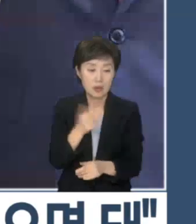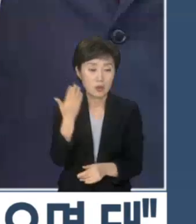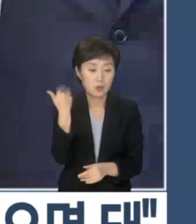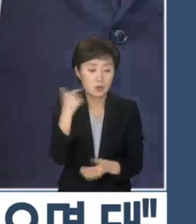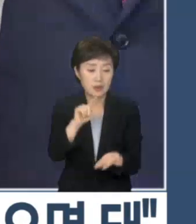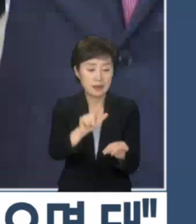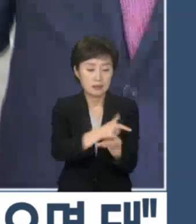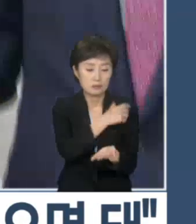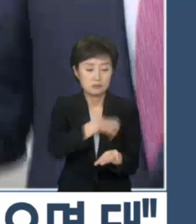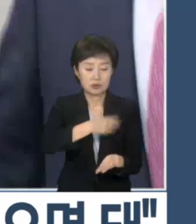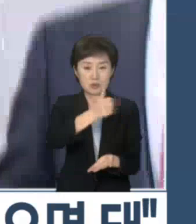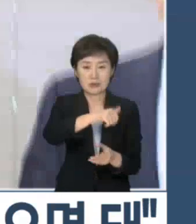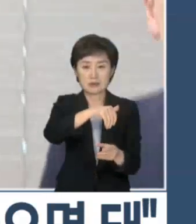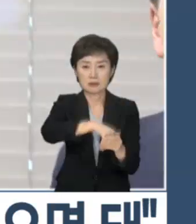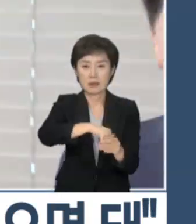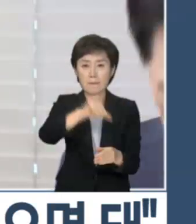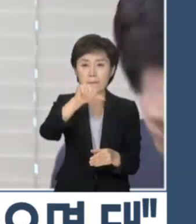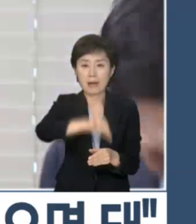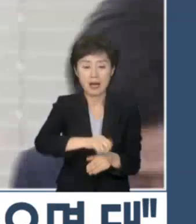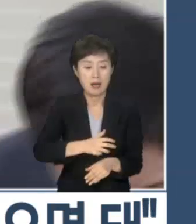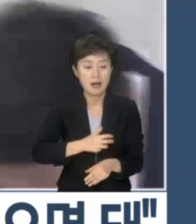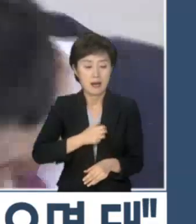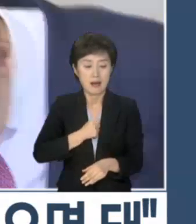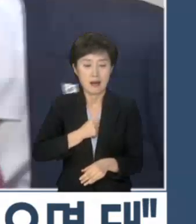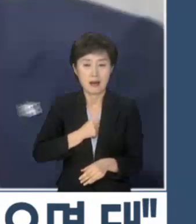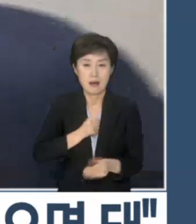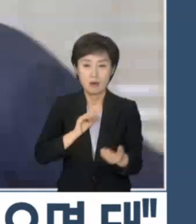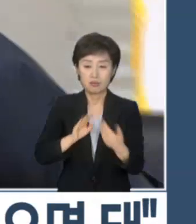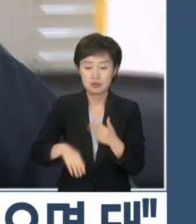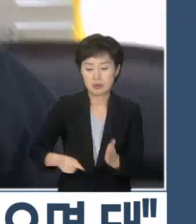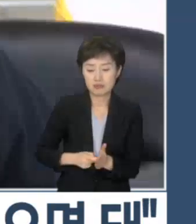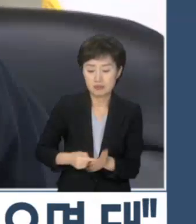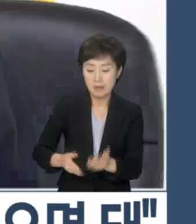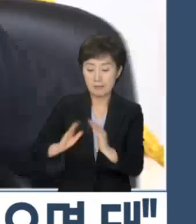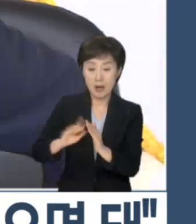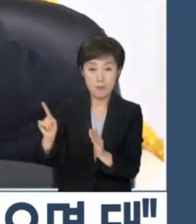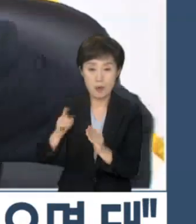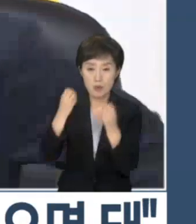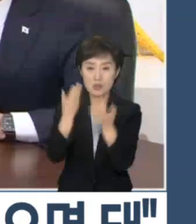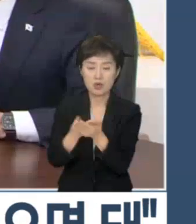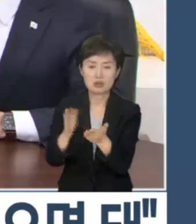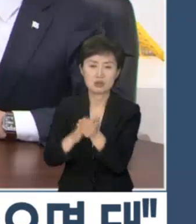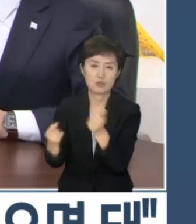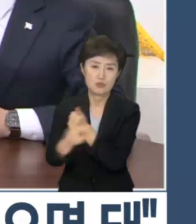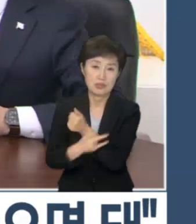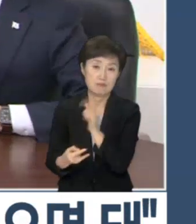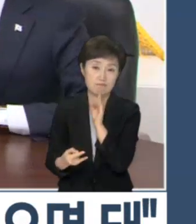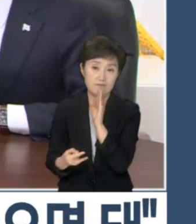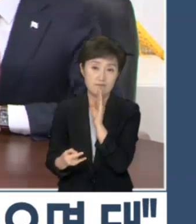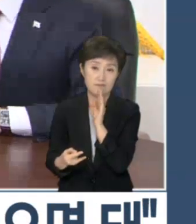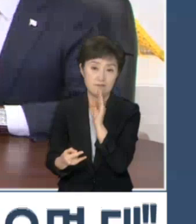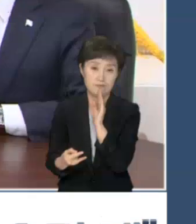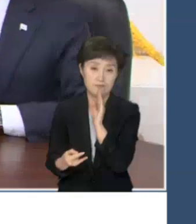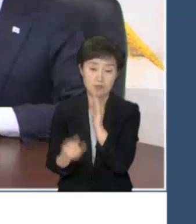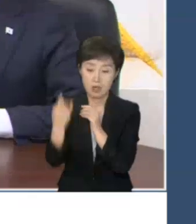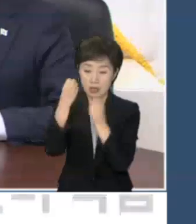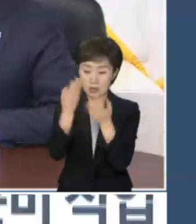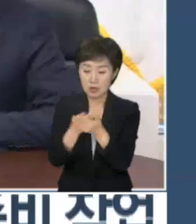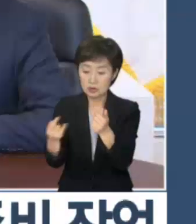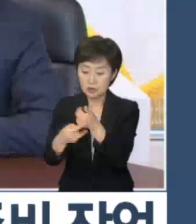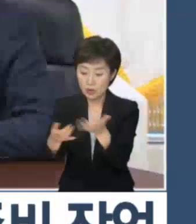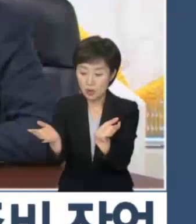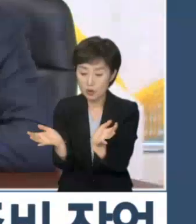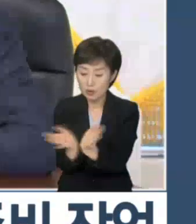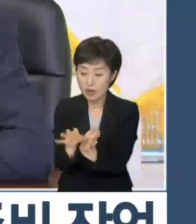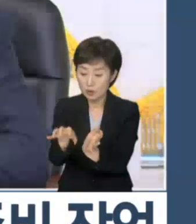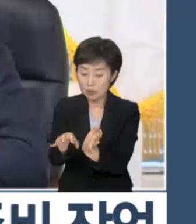이후에 충격 속에서 벗어나기 위해서 제일 먼저 띄운 게 우리 혁신위 아니겠습니까? 네. 혁신위에서 충분한 안이